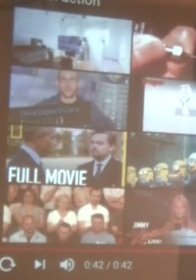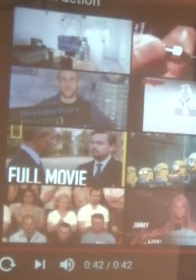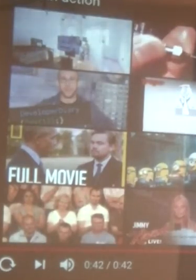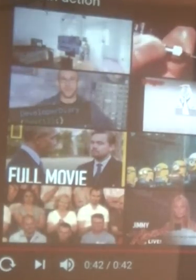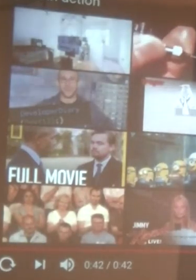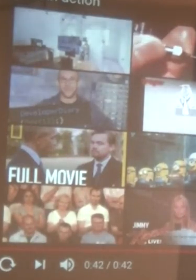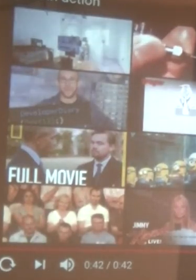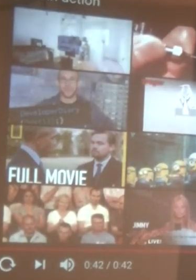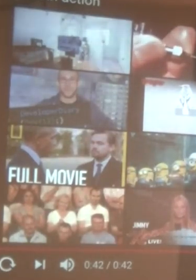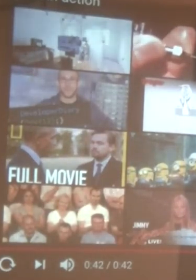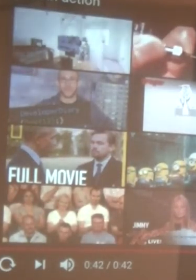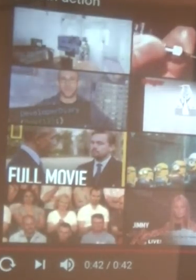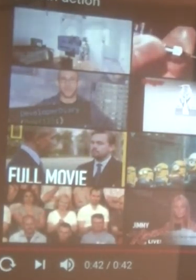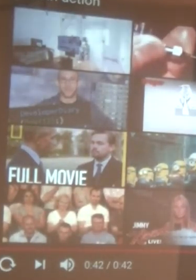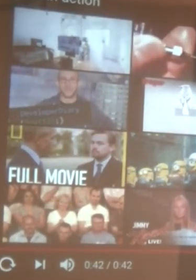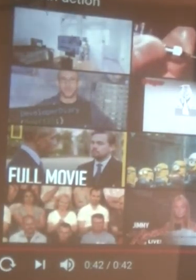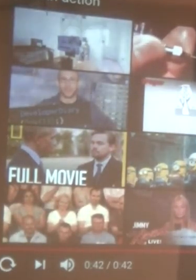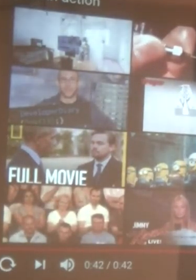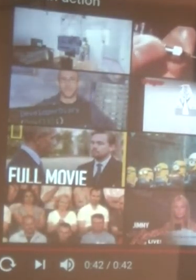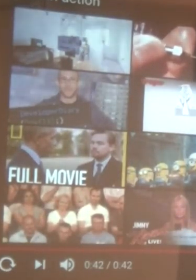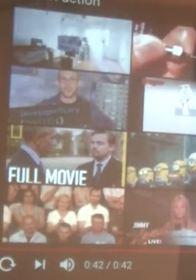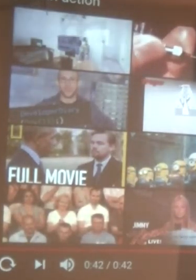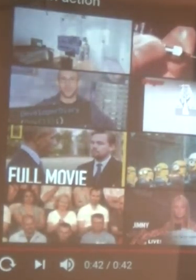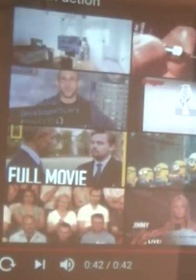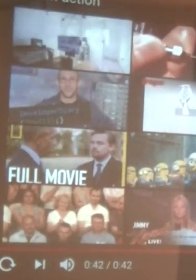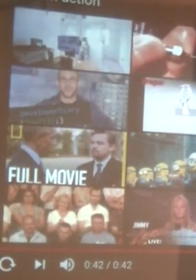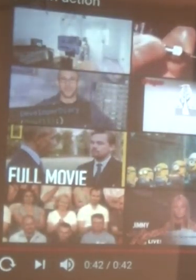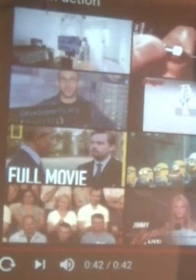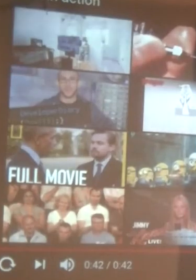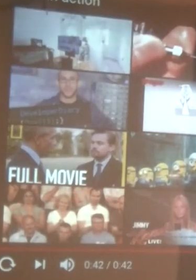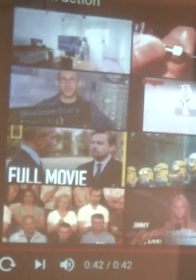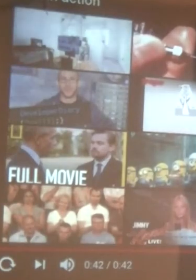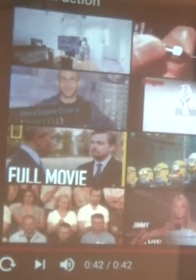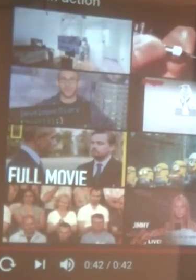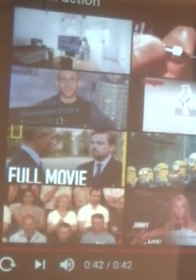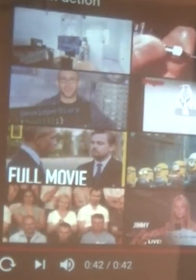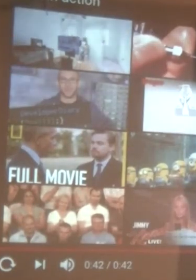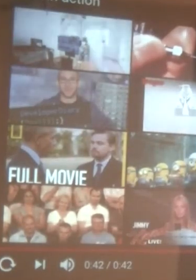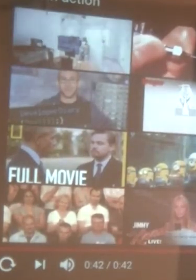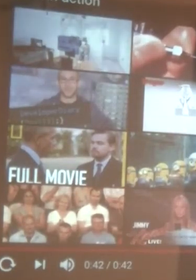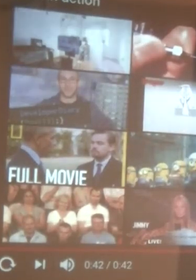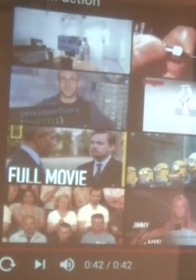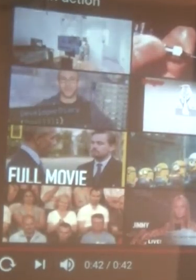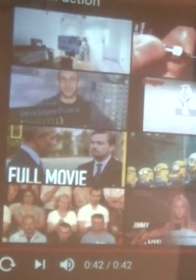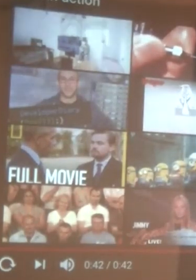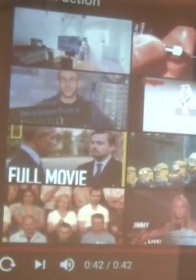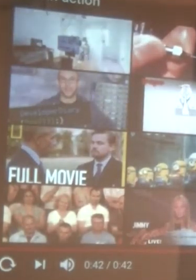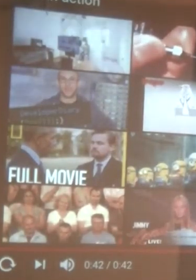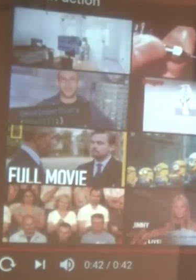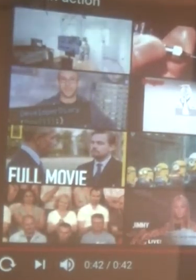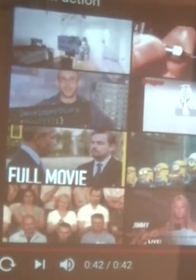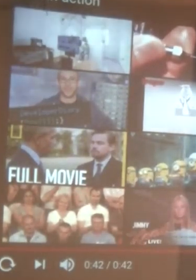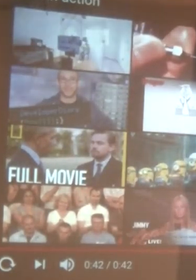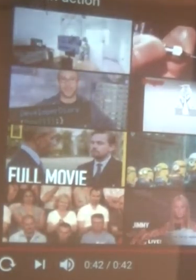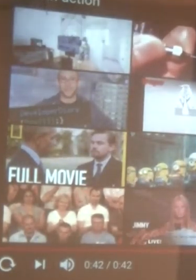egy-egy ilyen valószínűségi elosztást őrzünk meg, hogy az adott jel az milyen szavak, milyen potenciális szavak szerepeltek ott, és